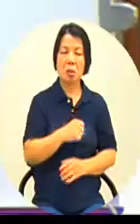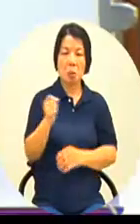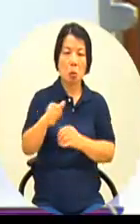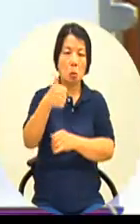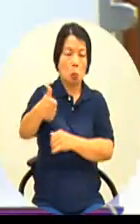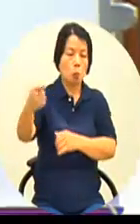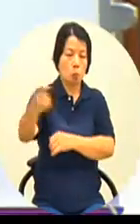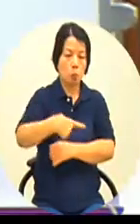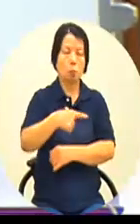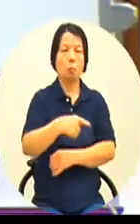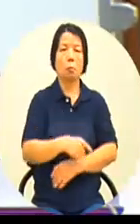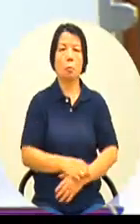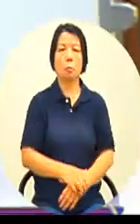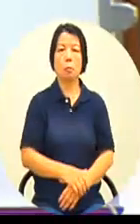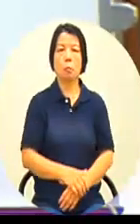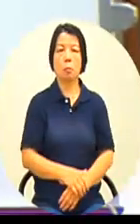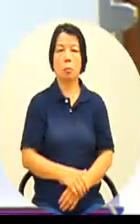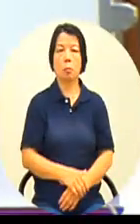了，